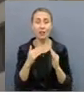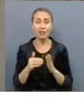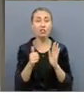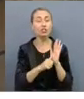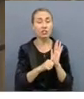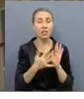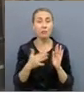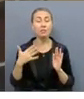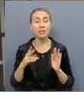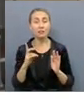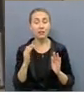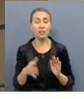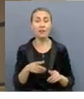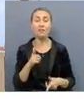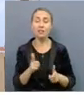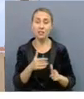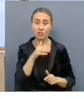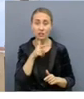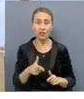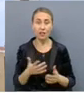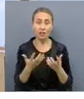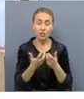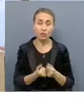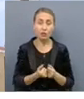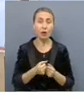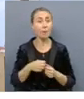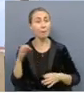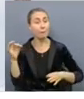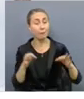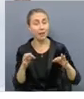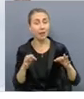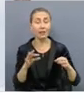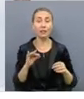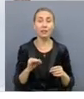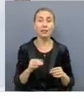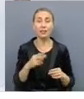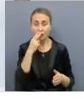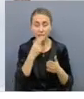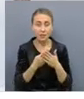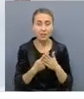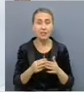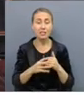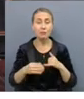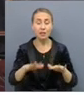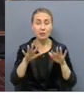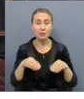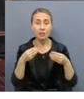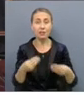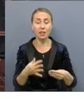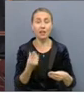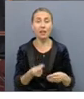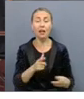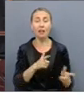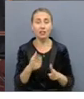50 квартир. В настоящее время ведутся расчеты для проектно-сметной документации и выделению земельного участка. Кроме того, готовятся